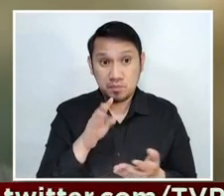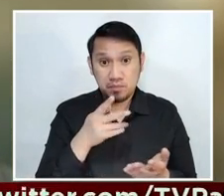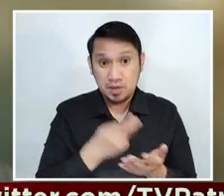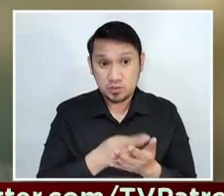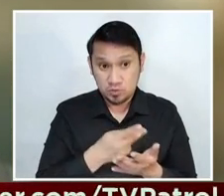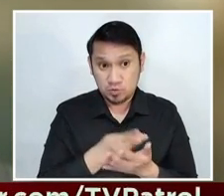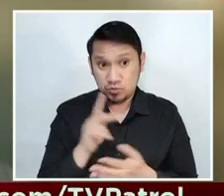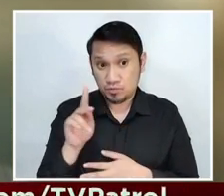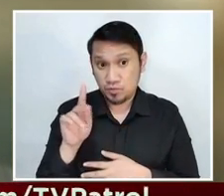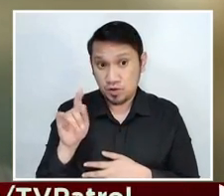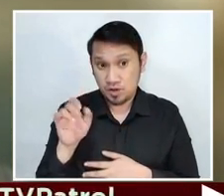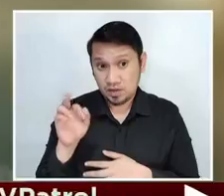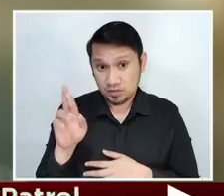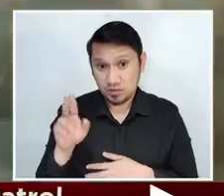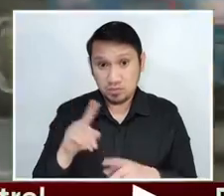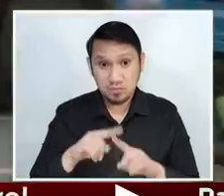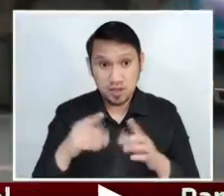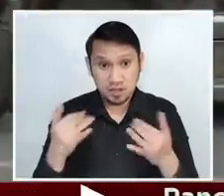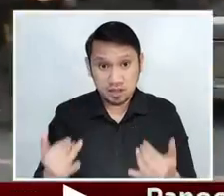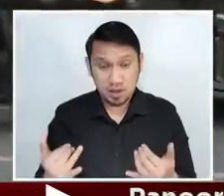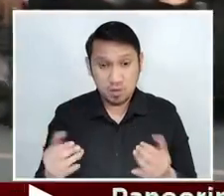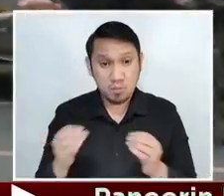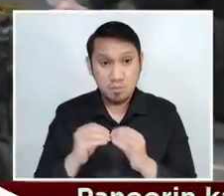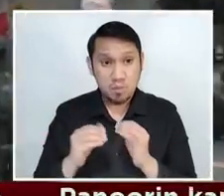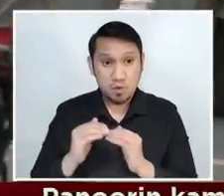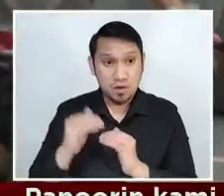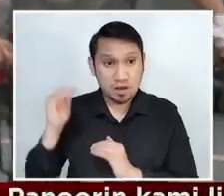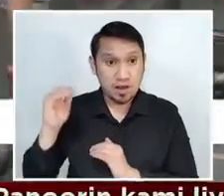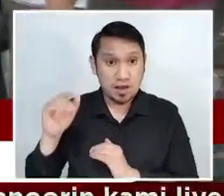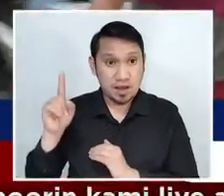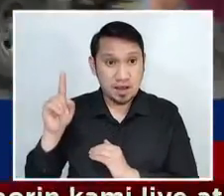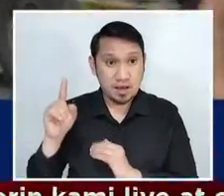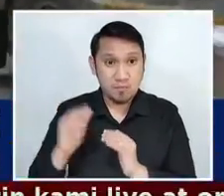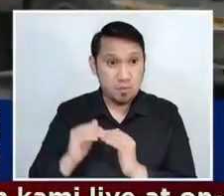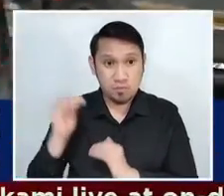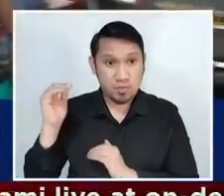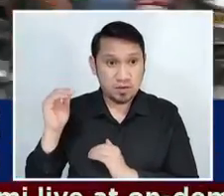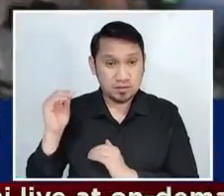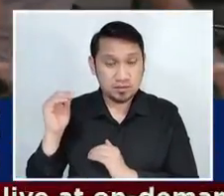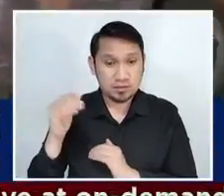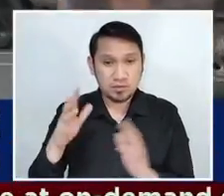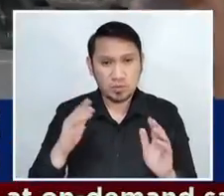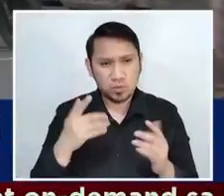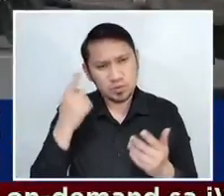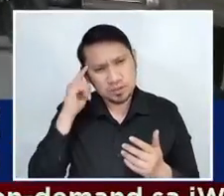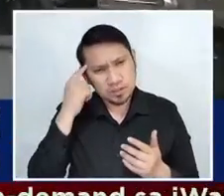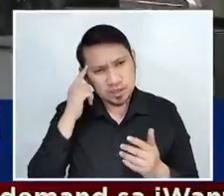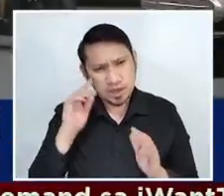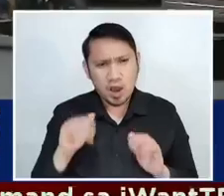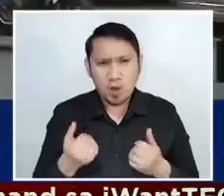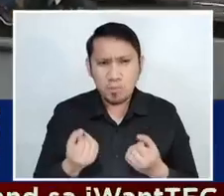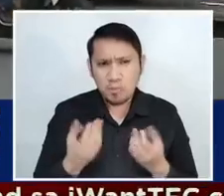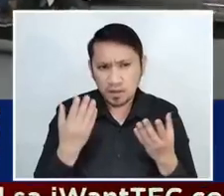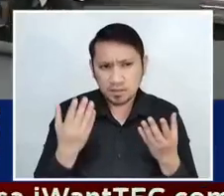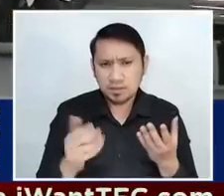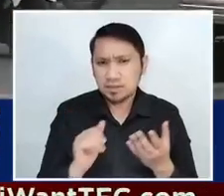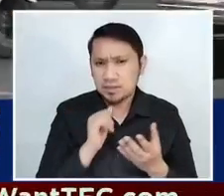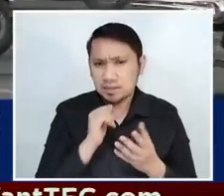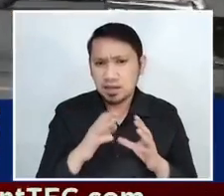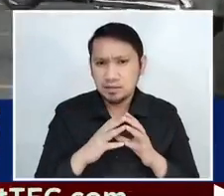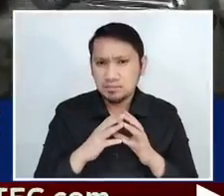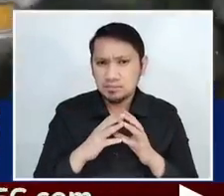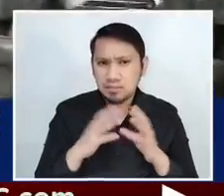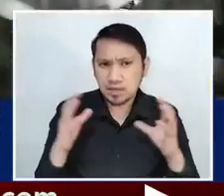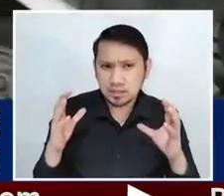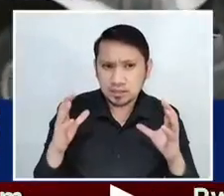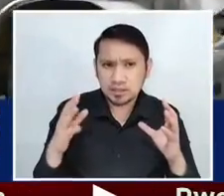Okay. So magkano na siya ngayon, more than half na. Just a question of that, kung magkano yung maibibigay namin na hindi naman siya magkakaroon ng talagang